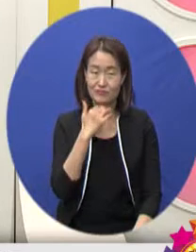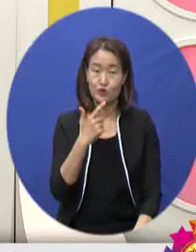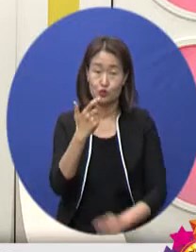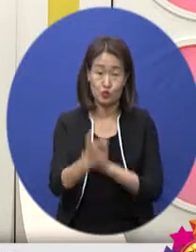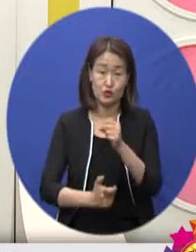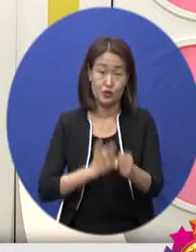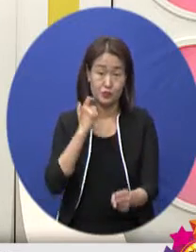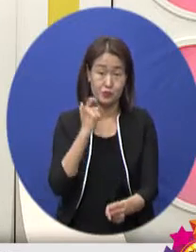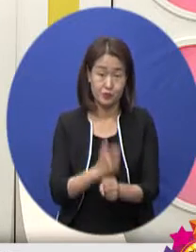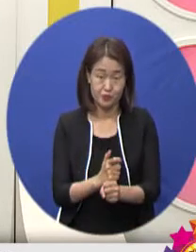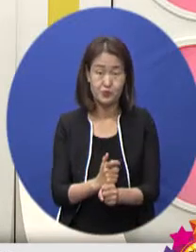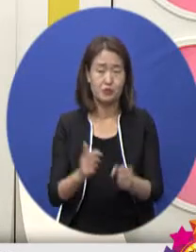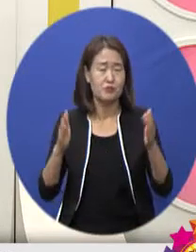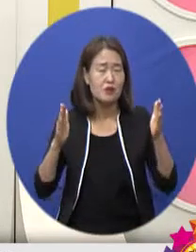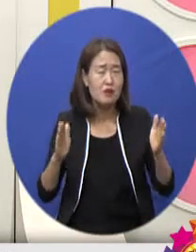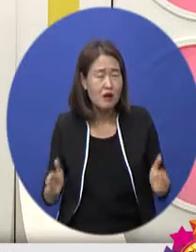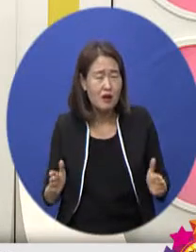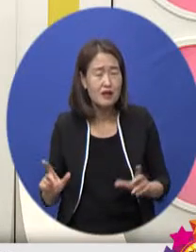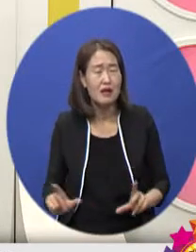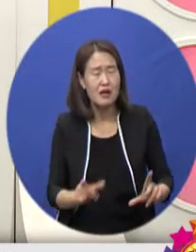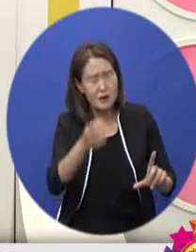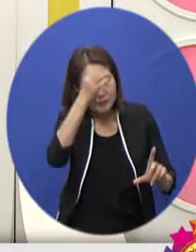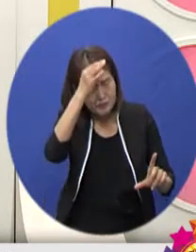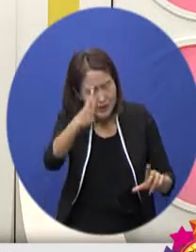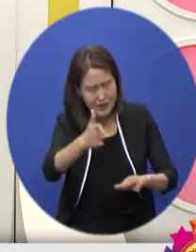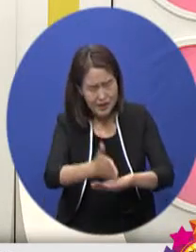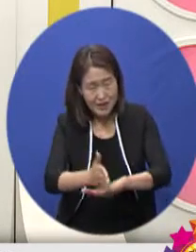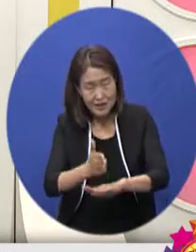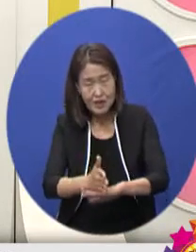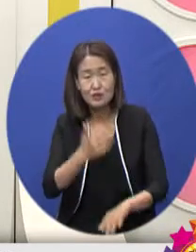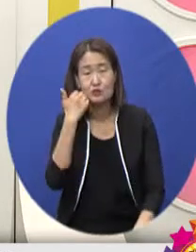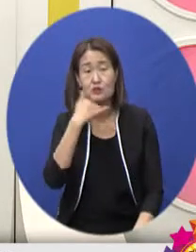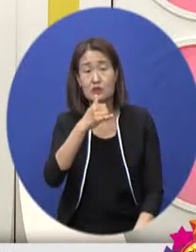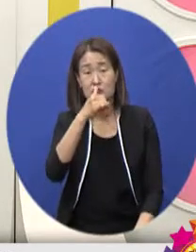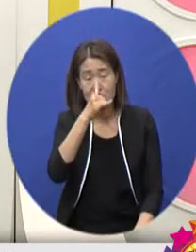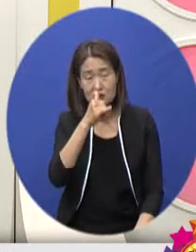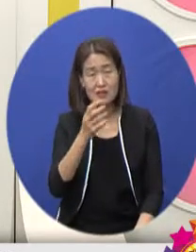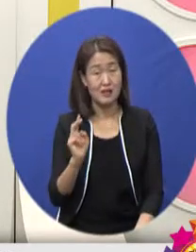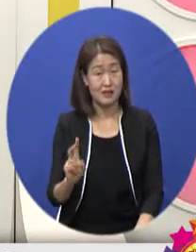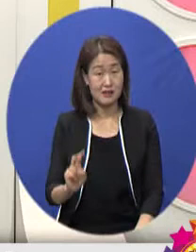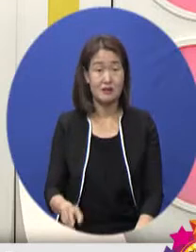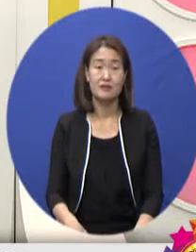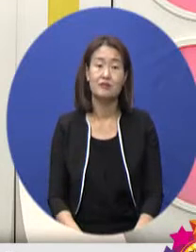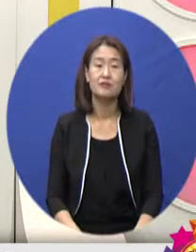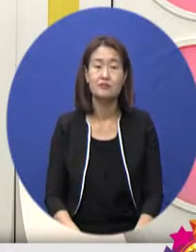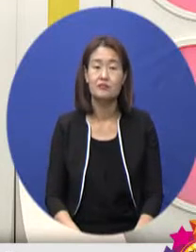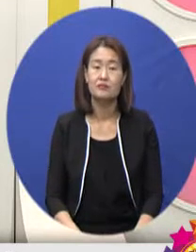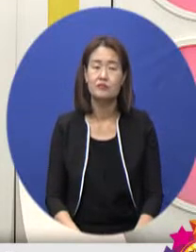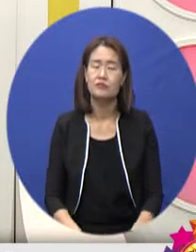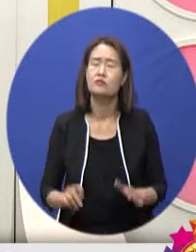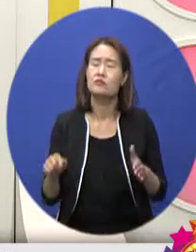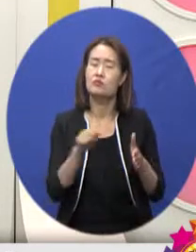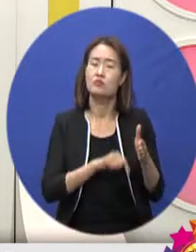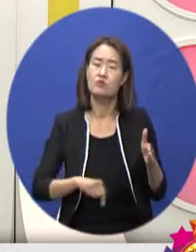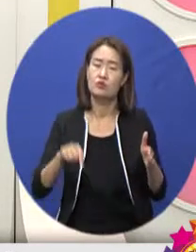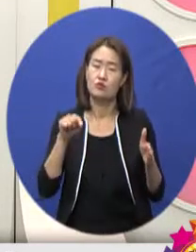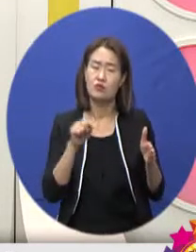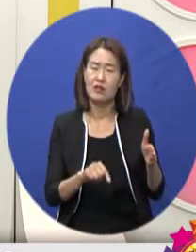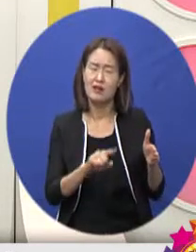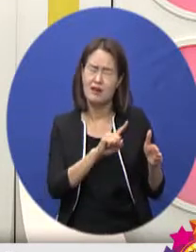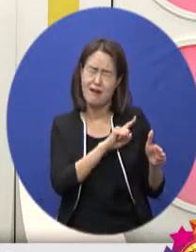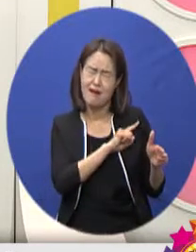평생 이렇게 사시면서 미안했던 분도 계시고 감사했던 분도 계시고 참 많으셨을 텐데 예. 그 중에서